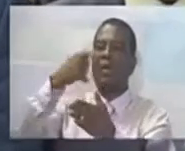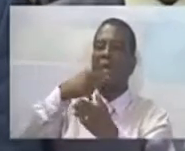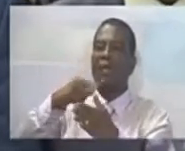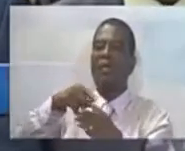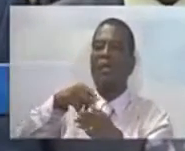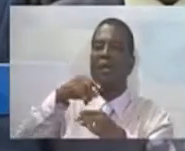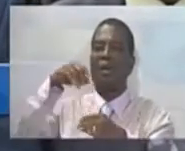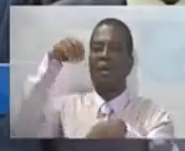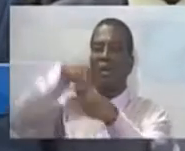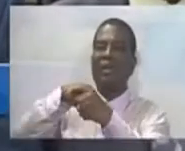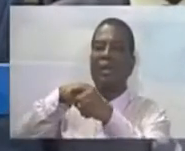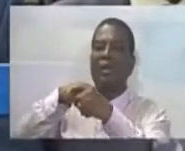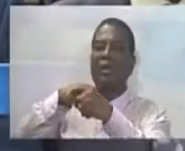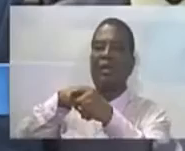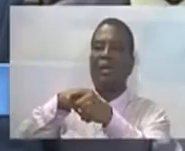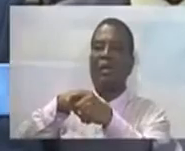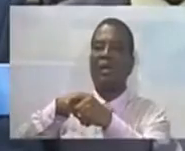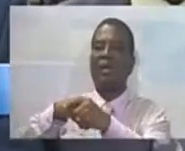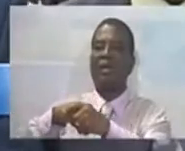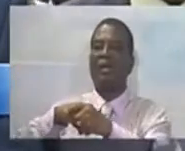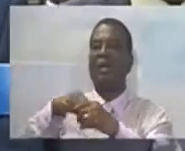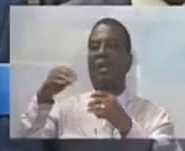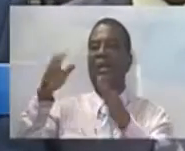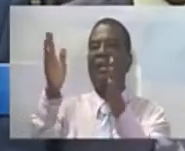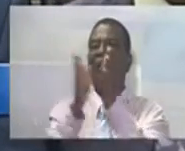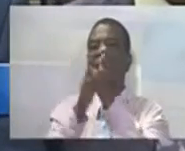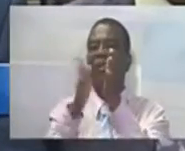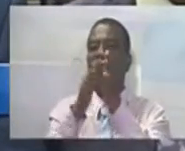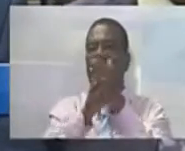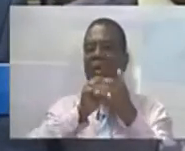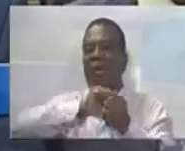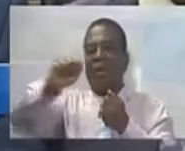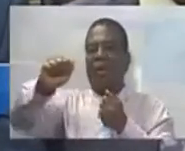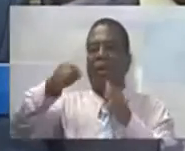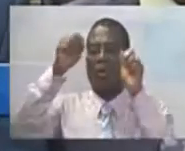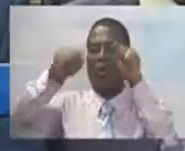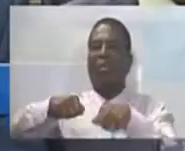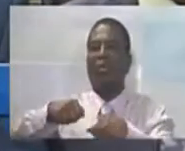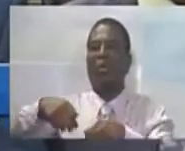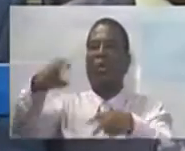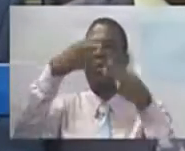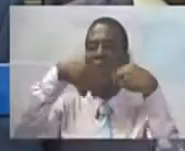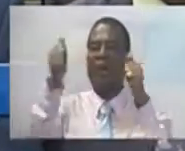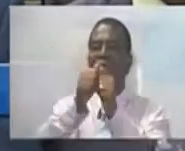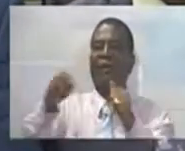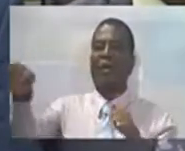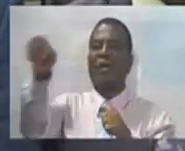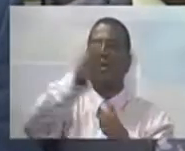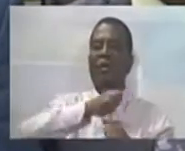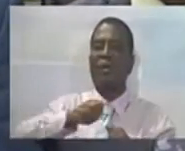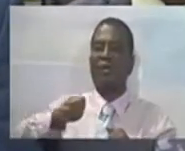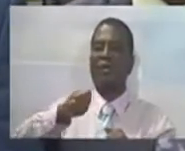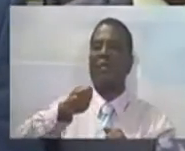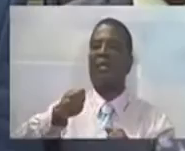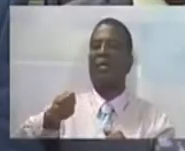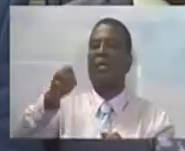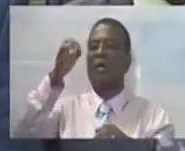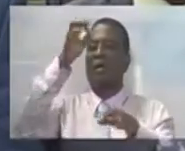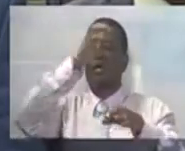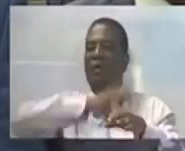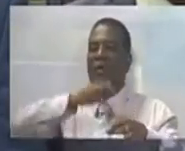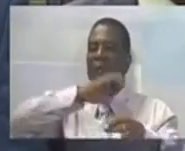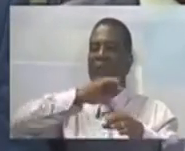professer dans les contrées éloignées d'Abidjan puissent rapporter avec eux les valeurs citoyennes et